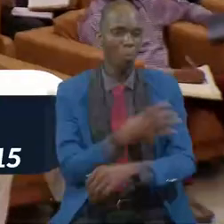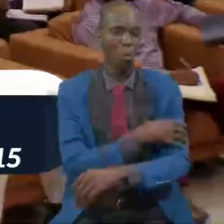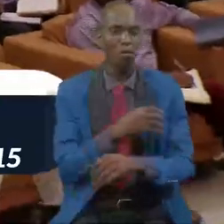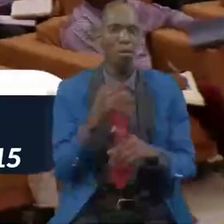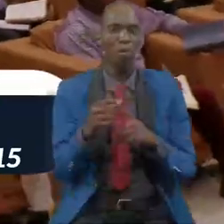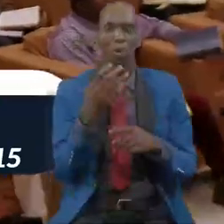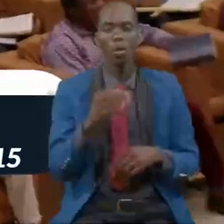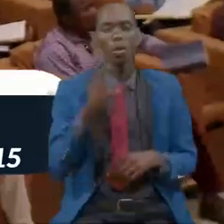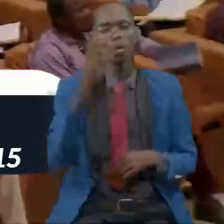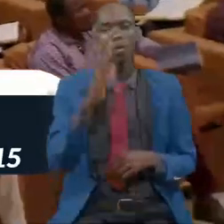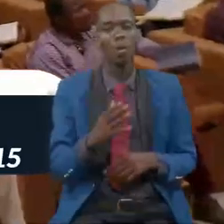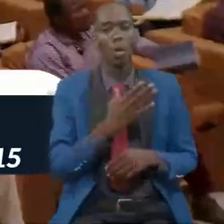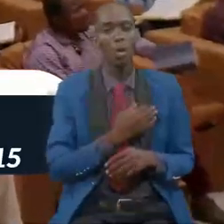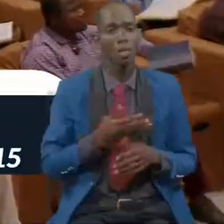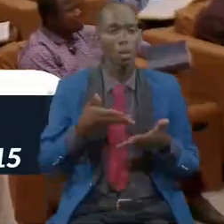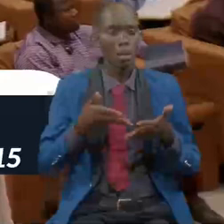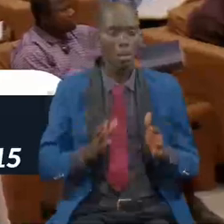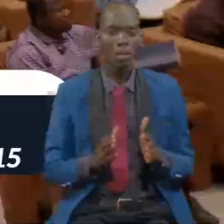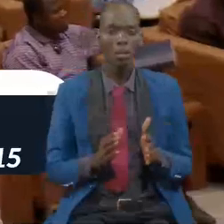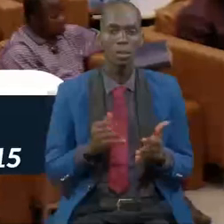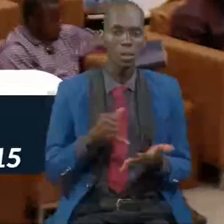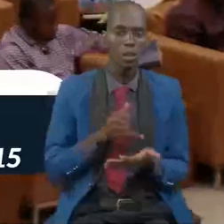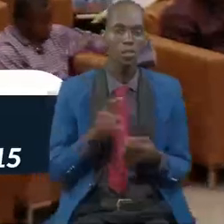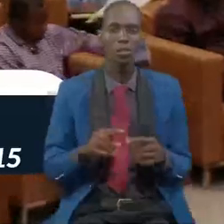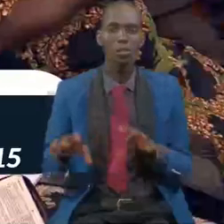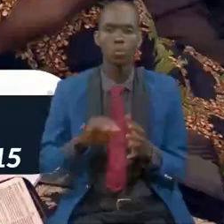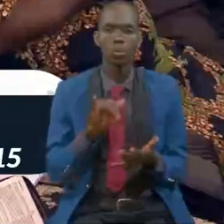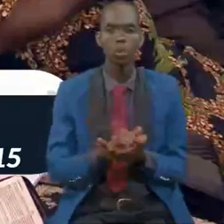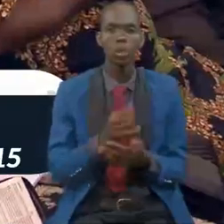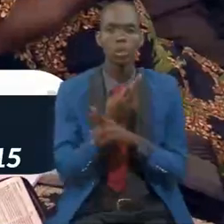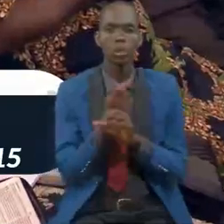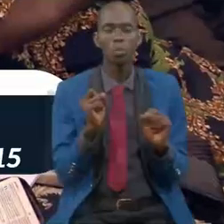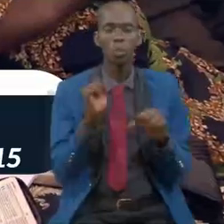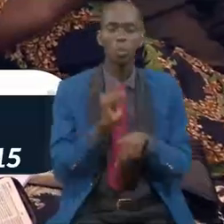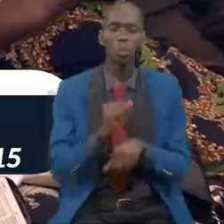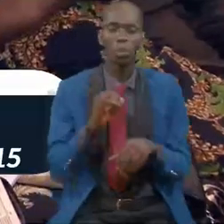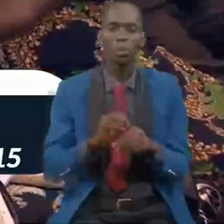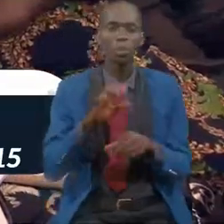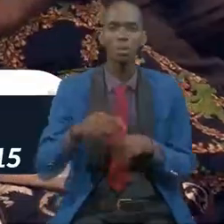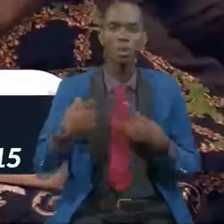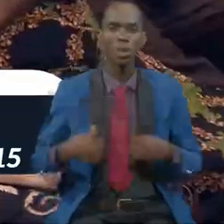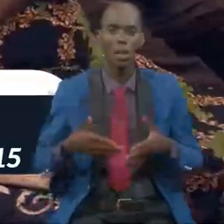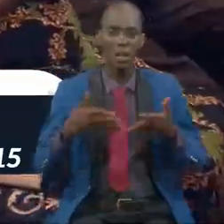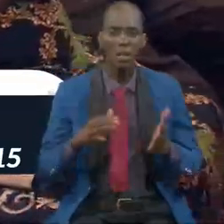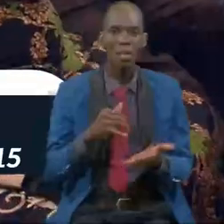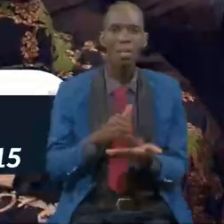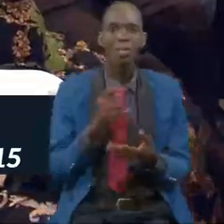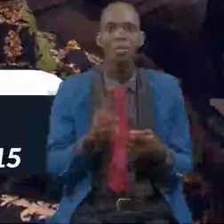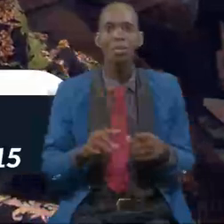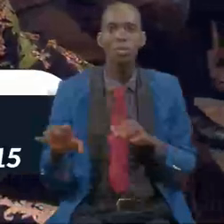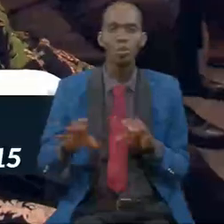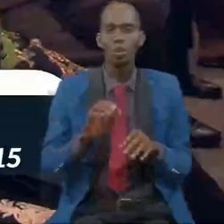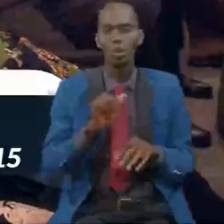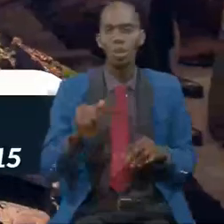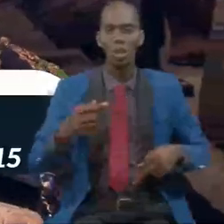loi forte de Dieu, et vous lui permettez de faire l'œuvre rédemptrice dans votre cœur, et vous lui permettez